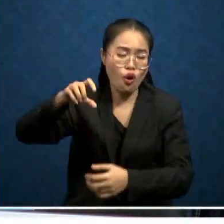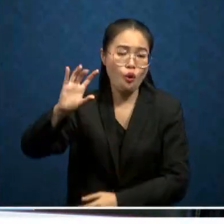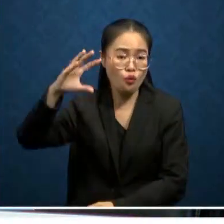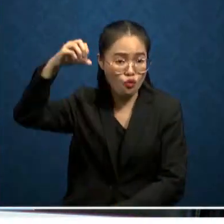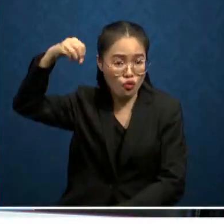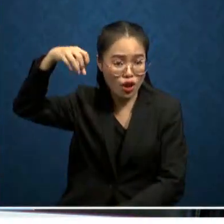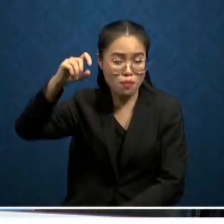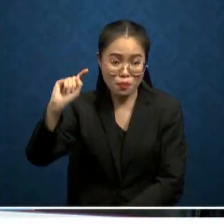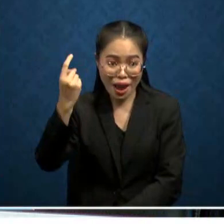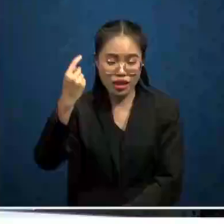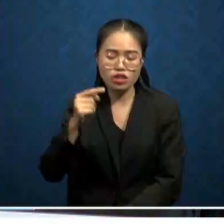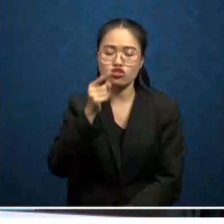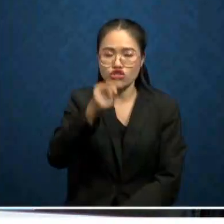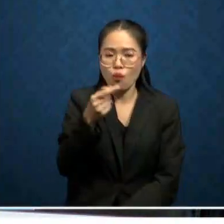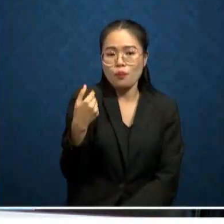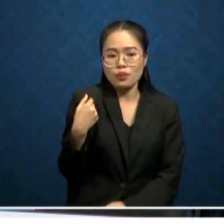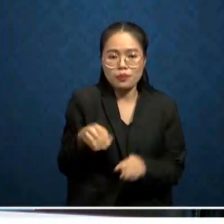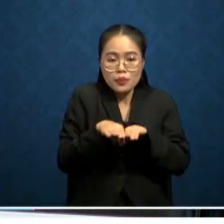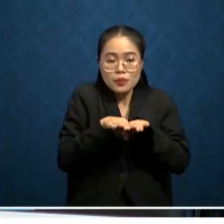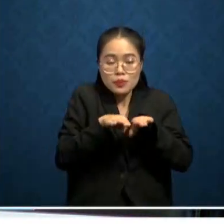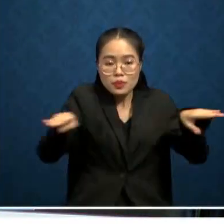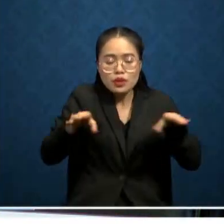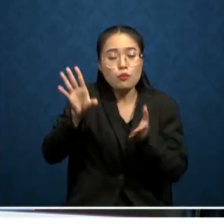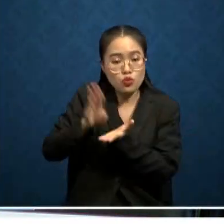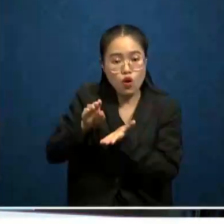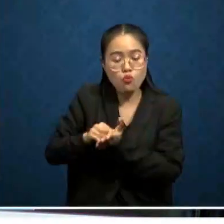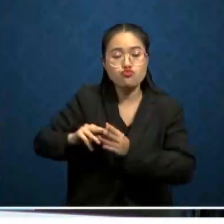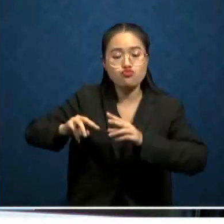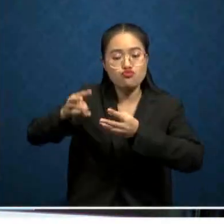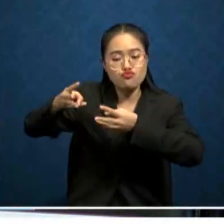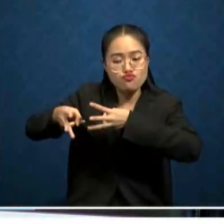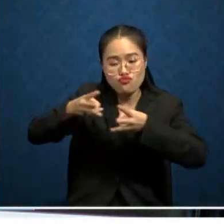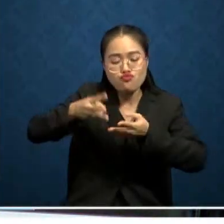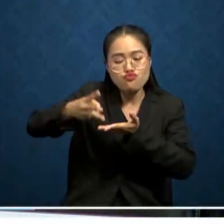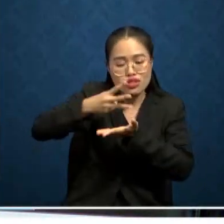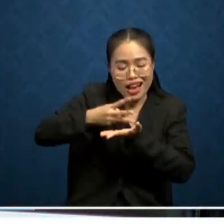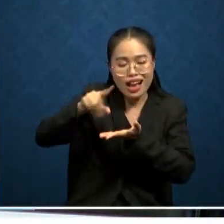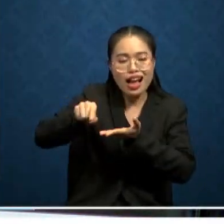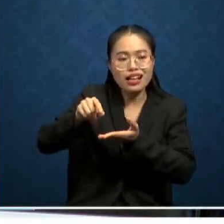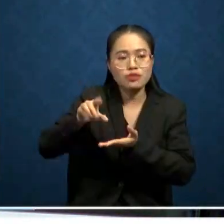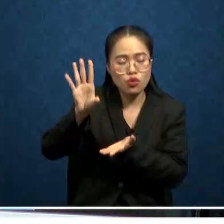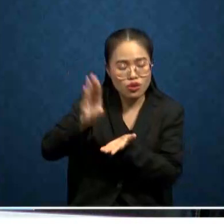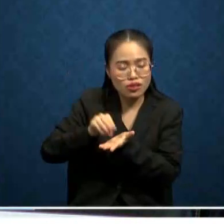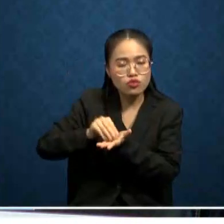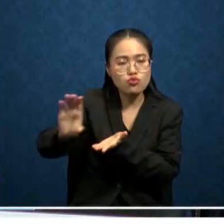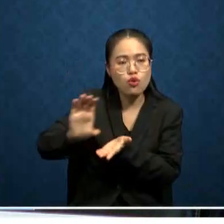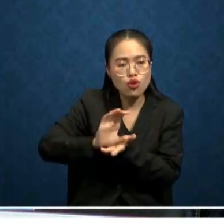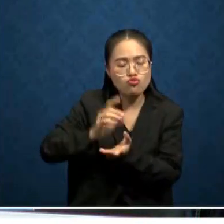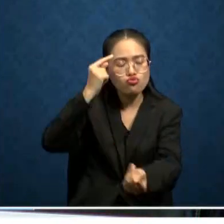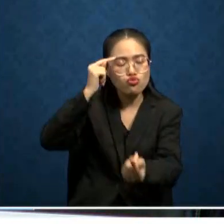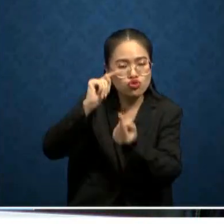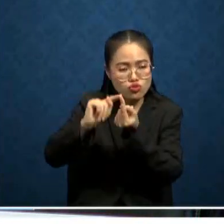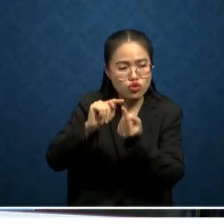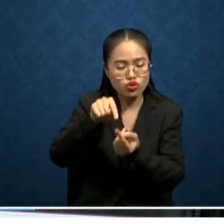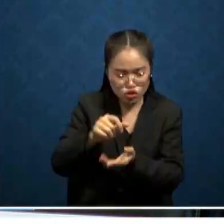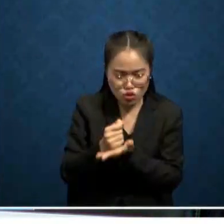หลักเกณฑ์มีมีข้อมูลทางวิชาการนะครับเพราะการใช้เงินกองทุนในพื้นที่เนี่ยเป็นการเน้นวัตถุประสงค์ของกอง